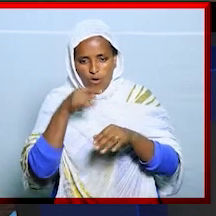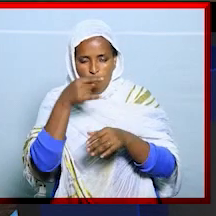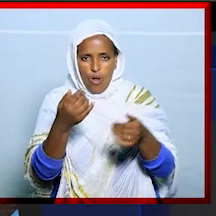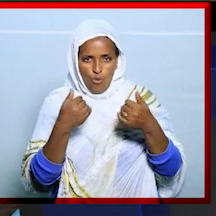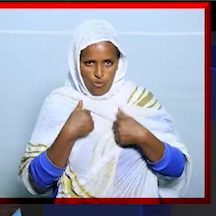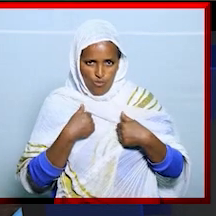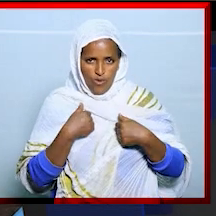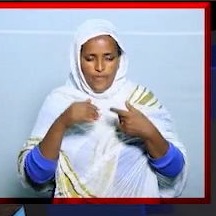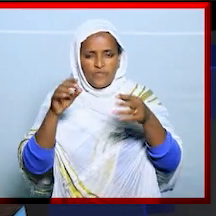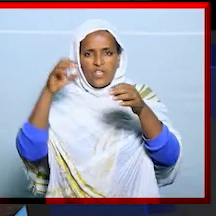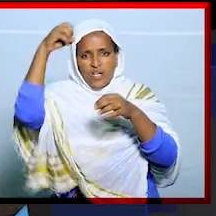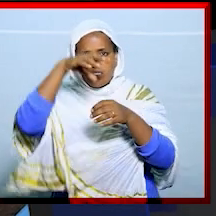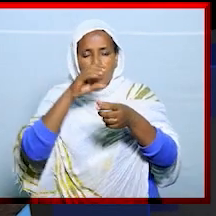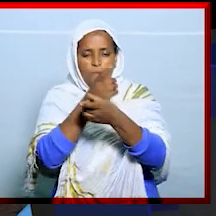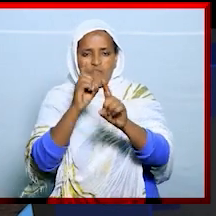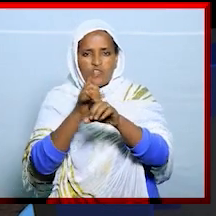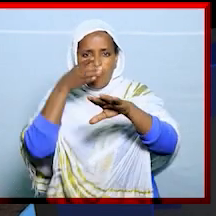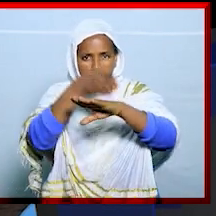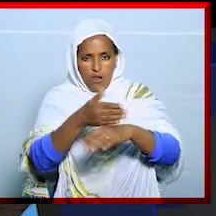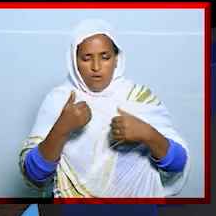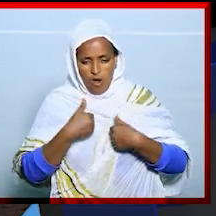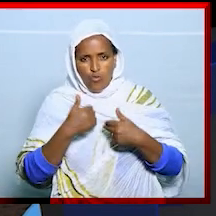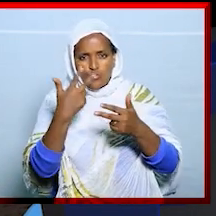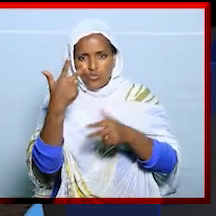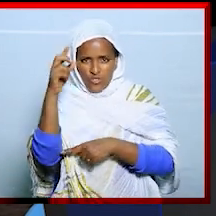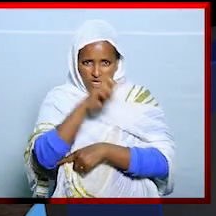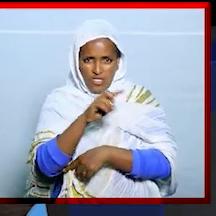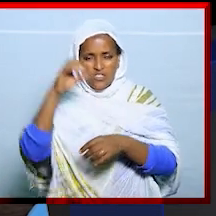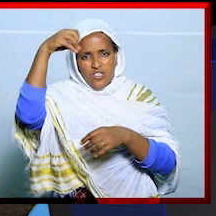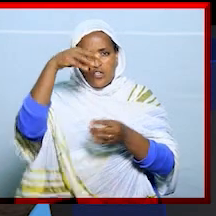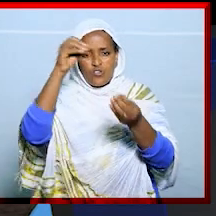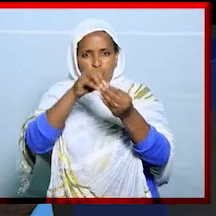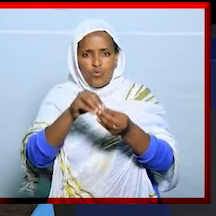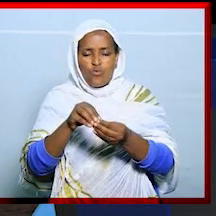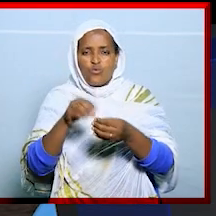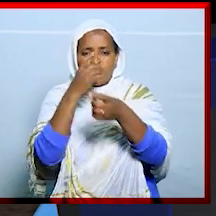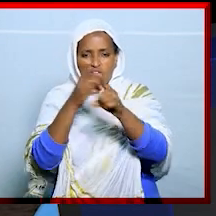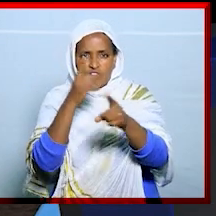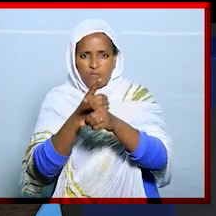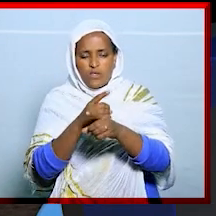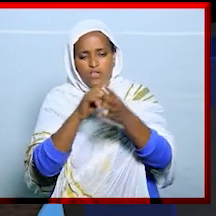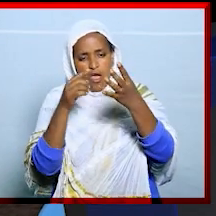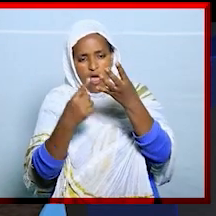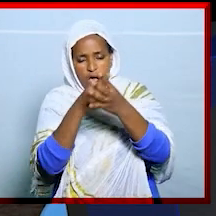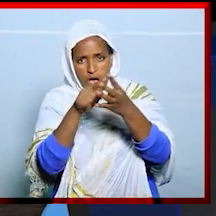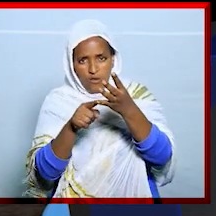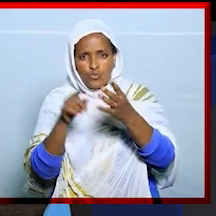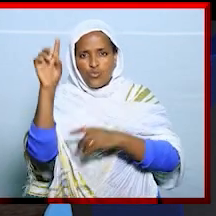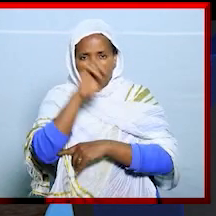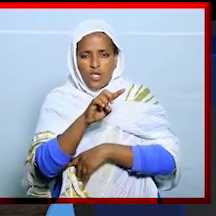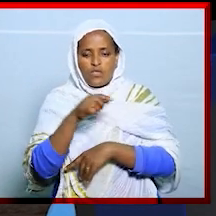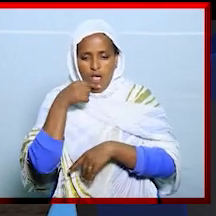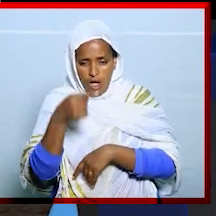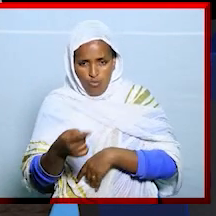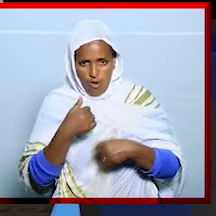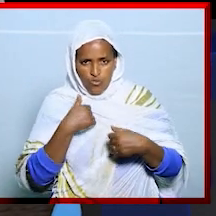ርዝመታቸው አይታወቅም ያሉ አሉ። ከፀሐይ መፈጠር በኋላ እንዳሉት ሶስት ቀናት ፀሐይን ጨምሮ እንደተፈጠረችበት እንደ አራቱ ቀናት ነው